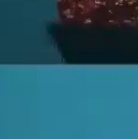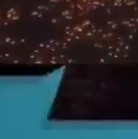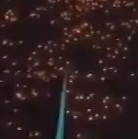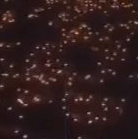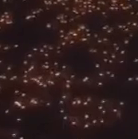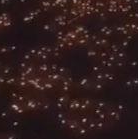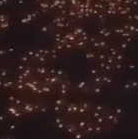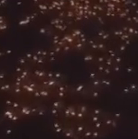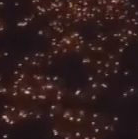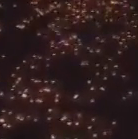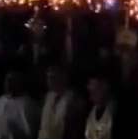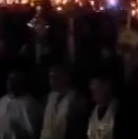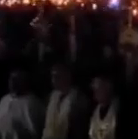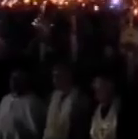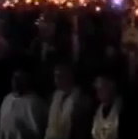Музика